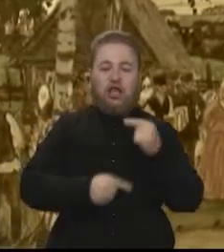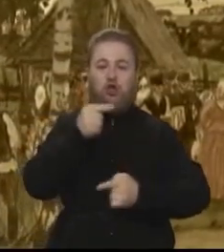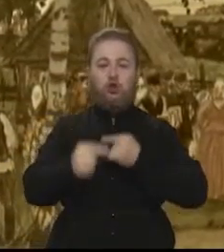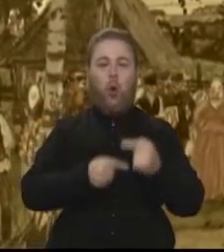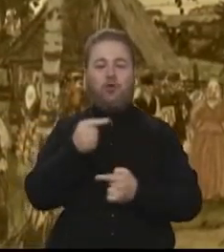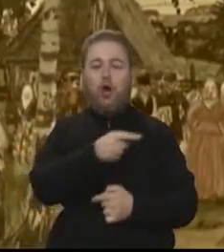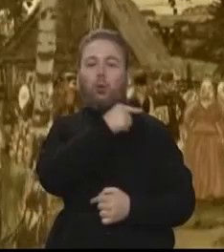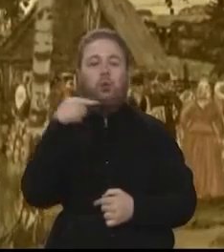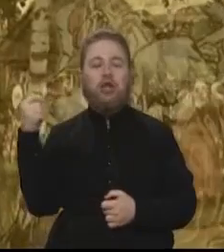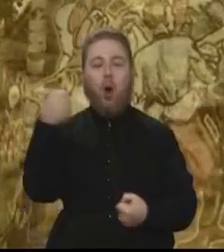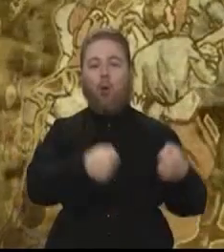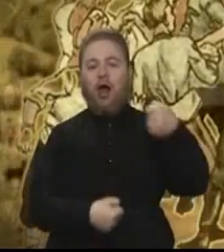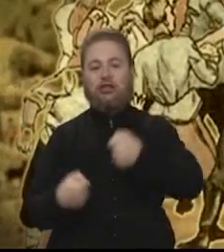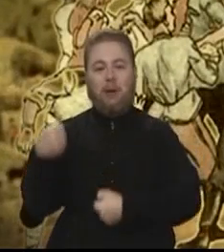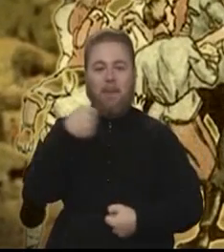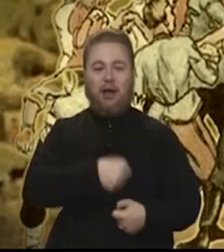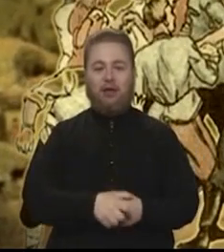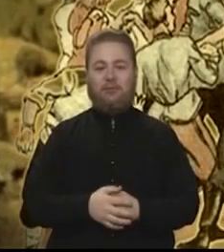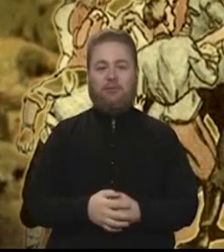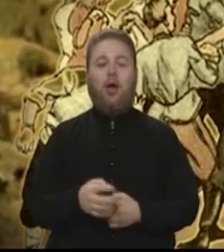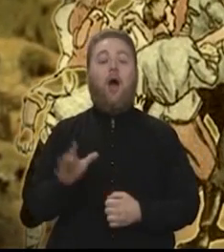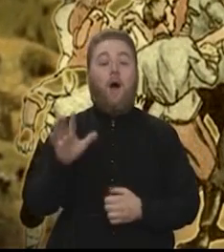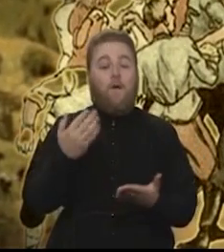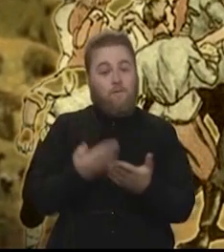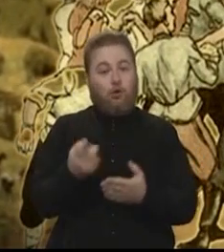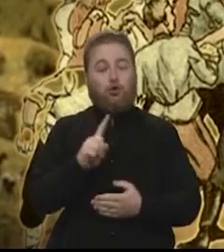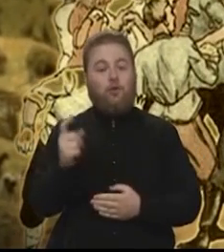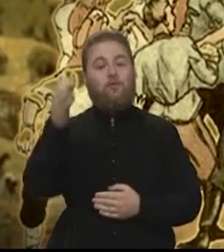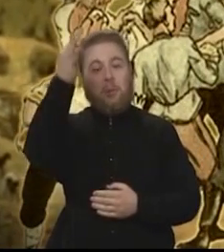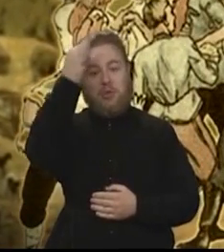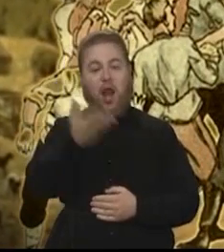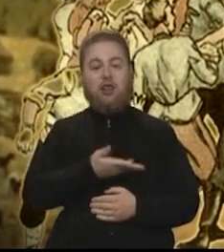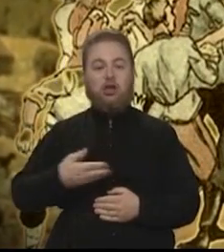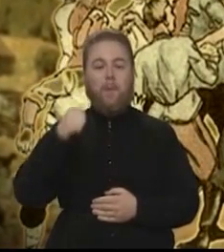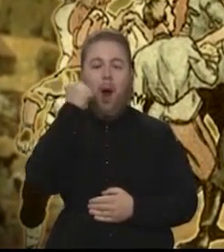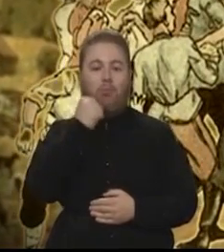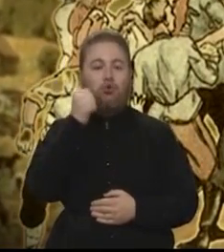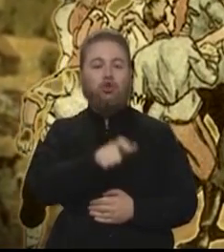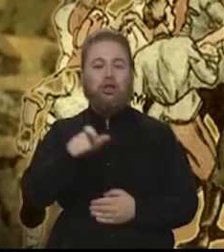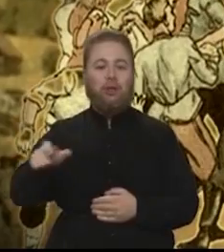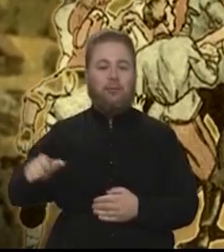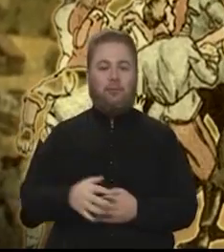русских кулачных боев. Вот что вспоминали наши бабушки.